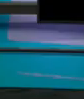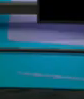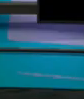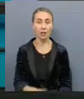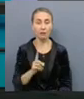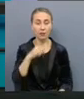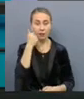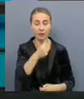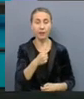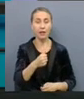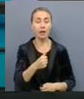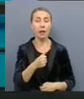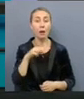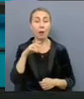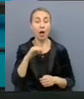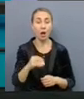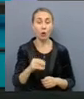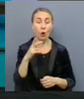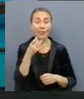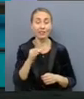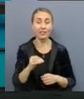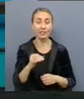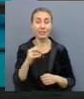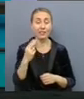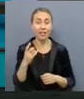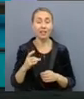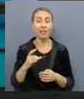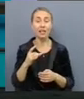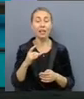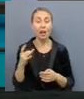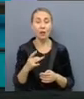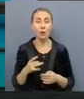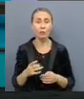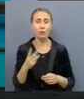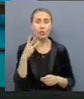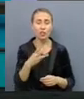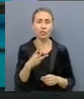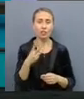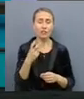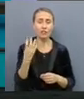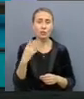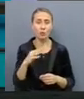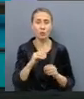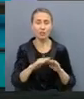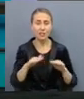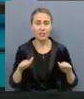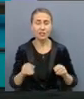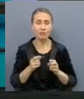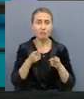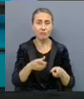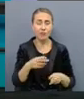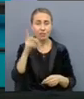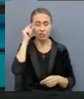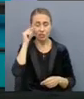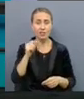В этом году порог Коендынской средней школы Целиноградского района переступили 3240 детей. В настоящее время численность